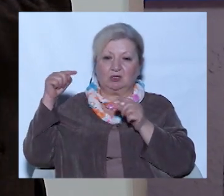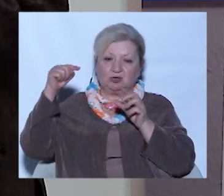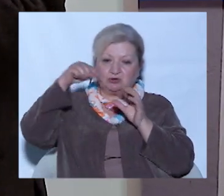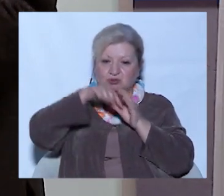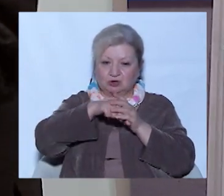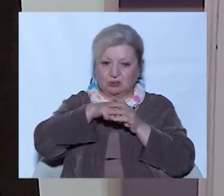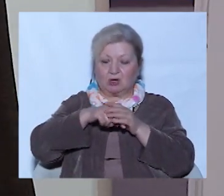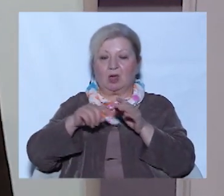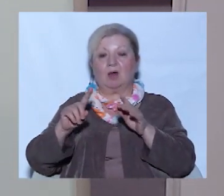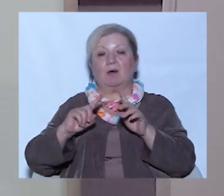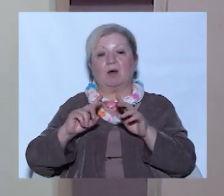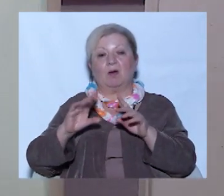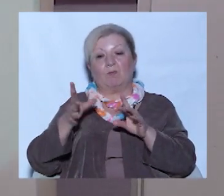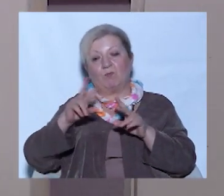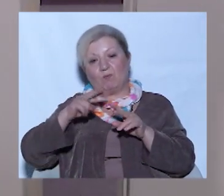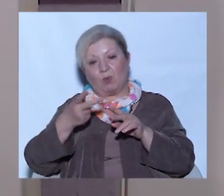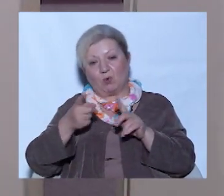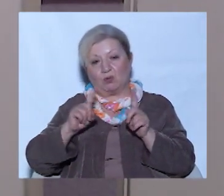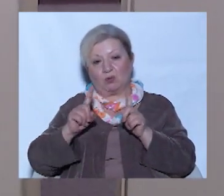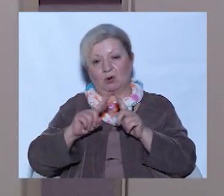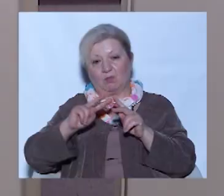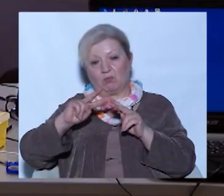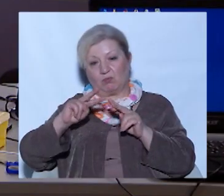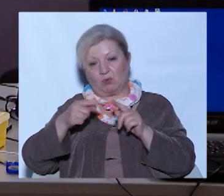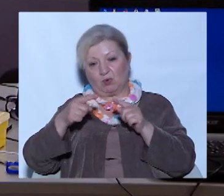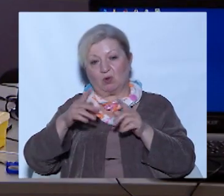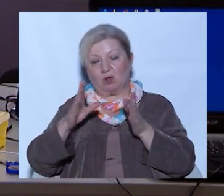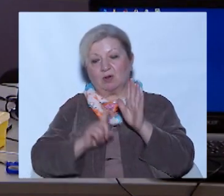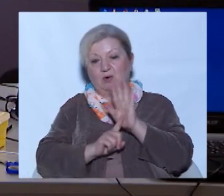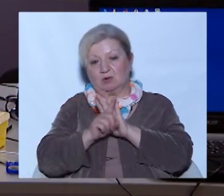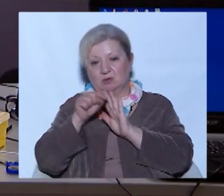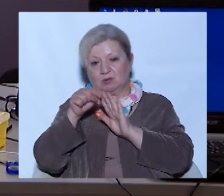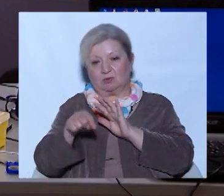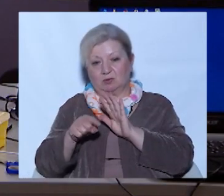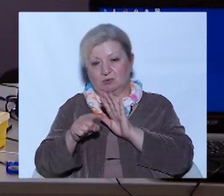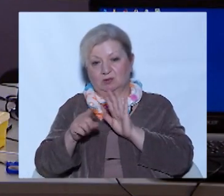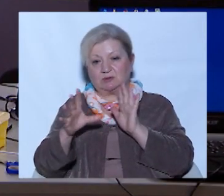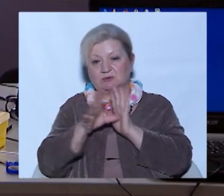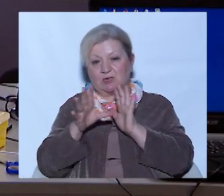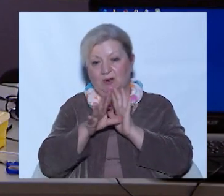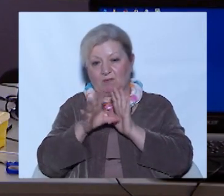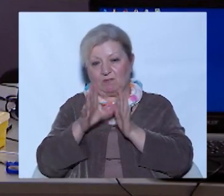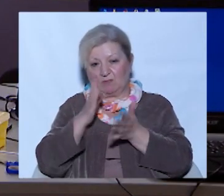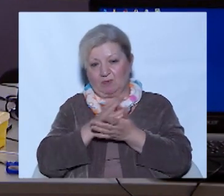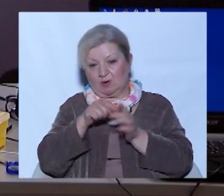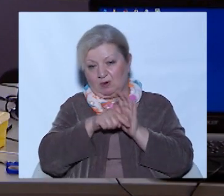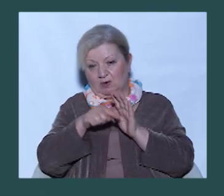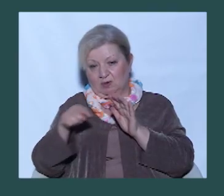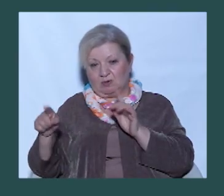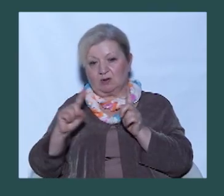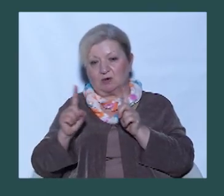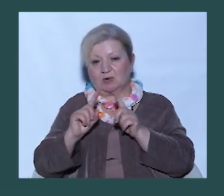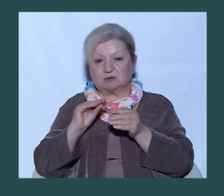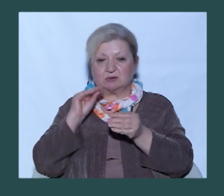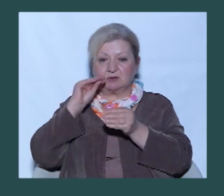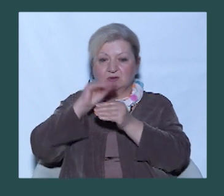ხოლო საიდანაც ელექტრომაგნიტური ინდუქციის შედეგად წარმოიშვება უკვე ძაბა